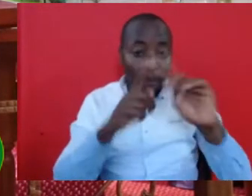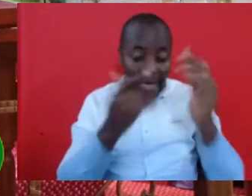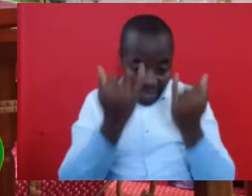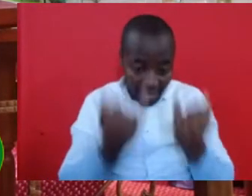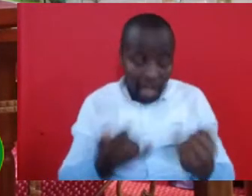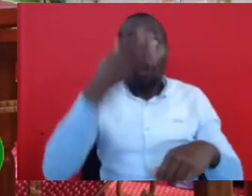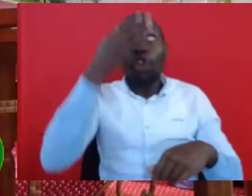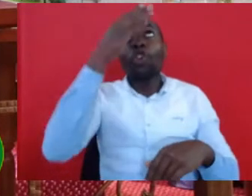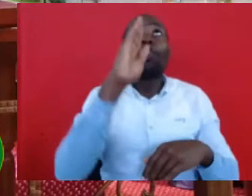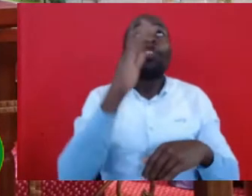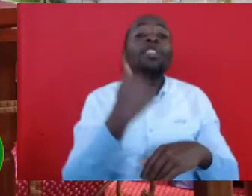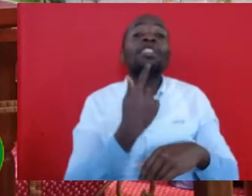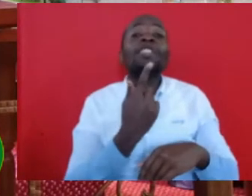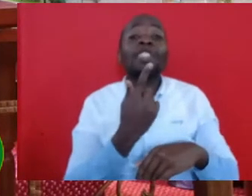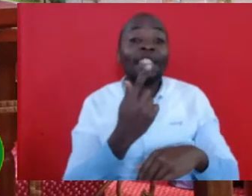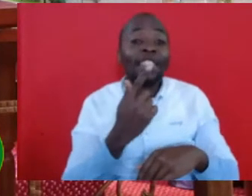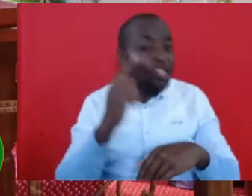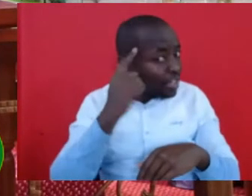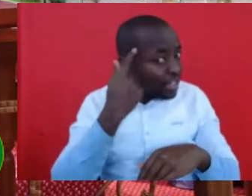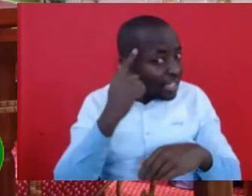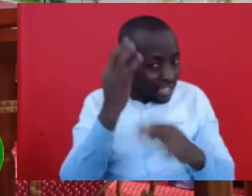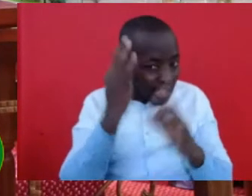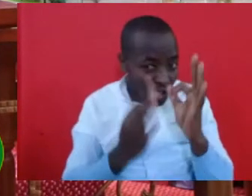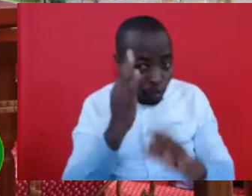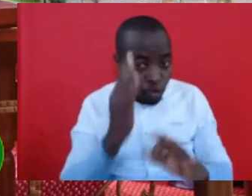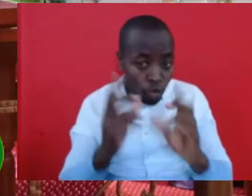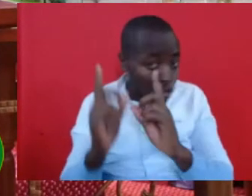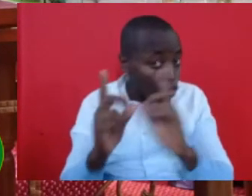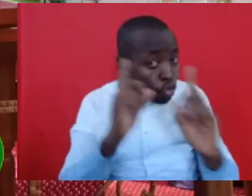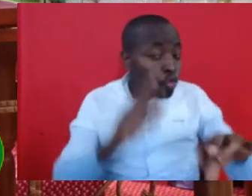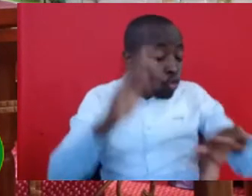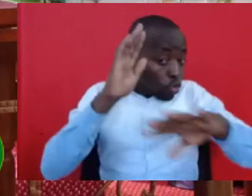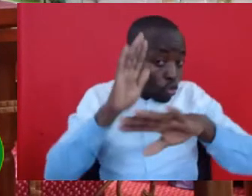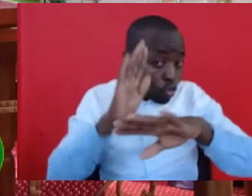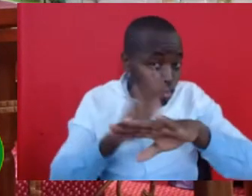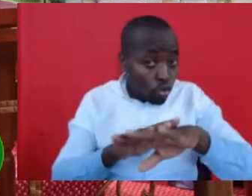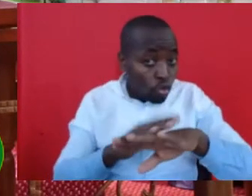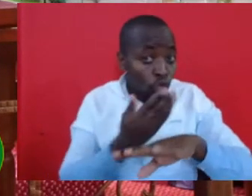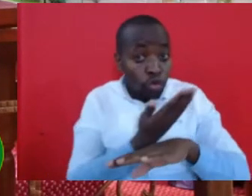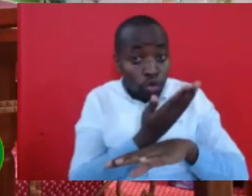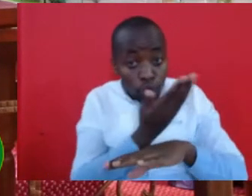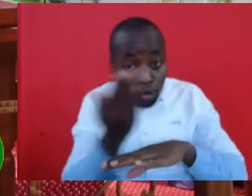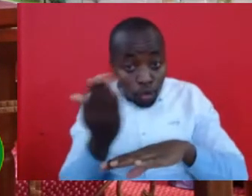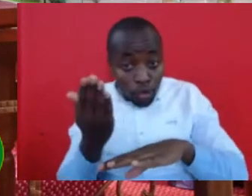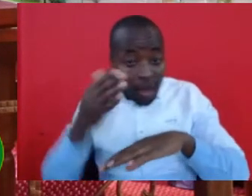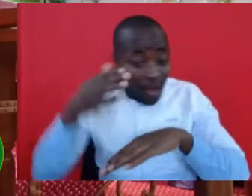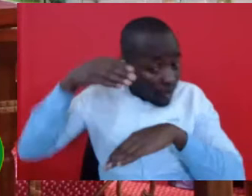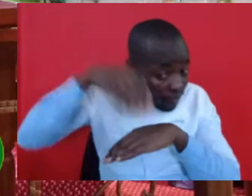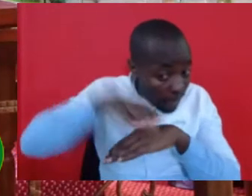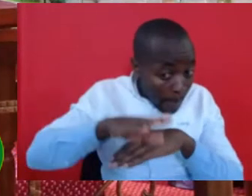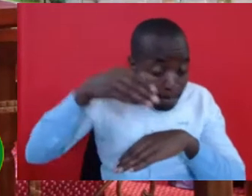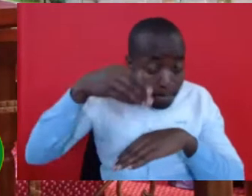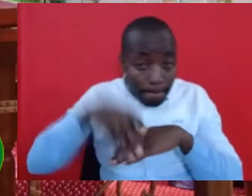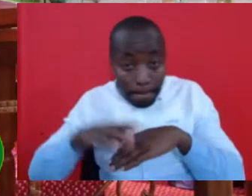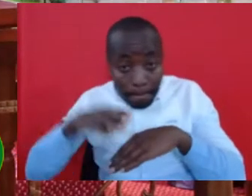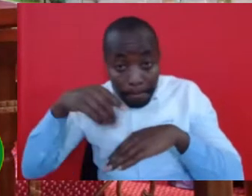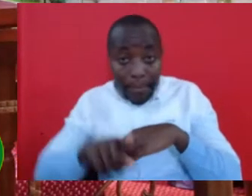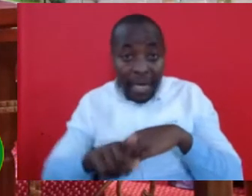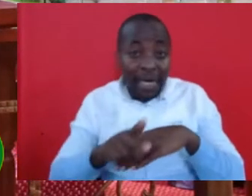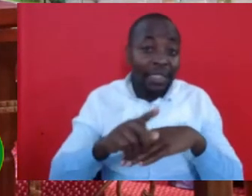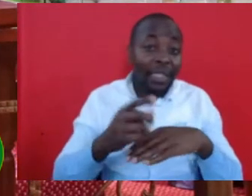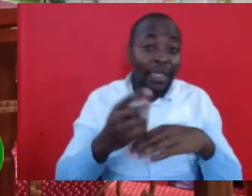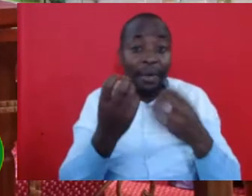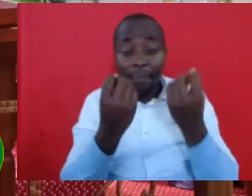fikiri kama mnafanya sawa. Nyinyi mmepanda begu kwa wingi, lakini